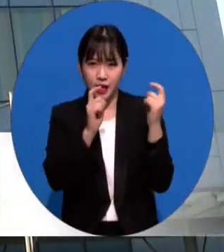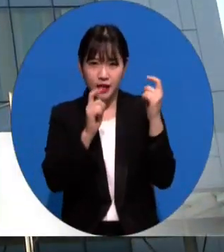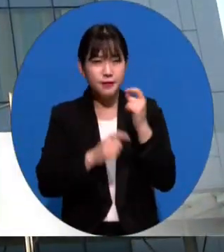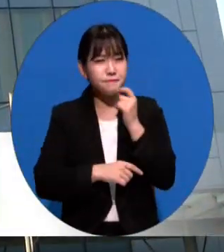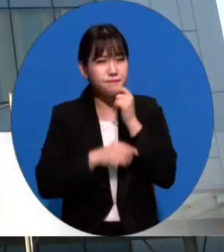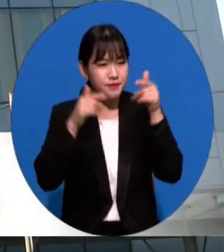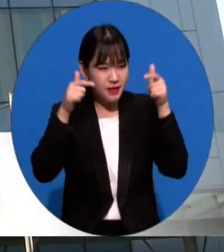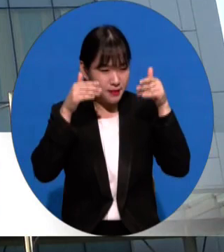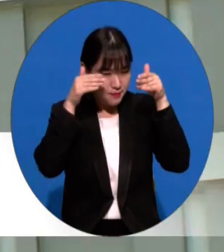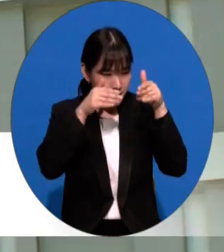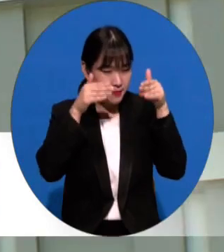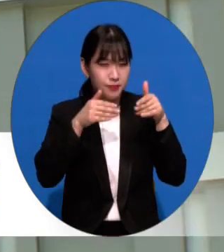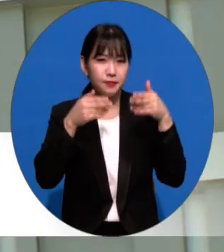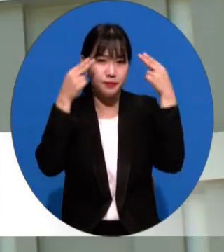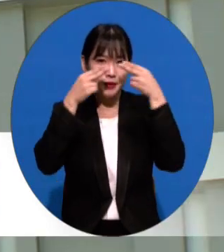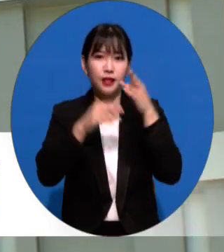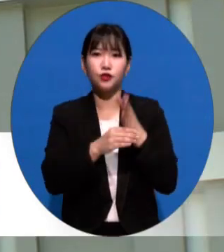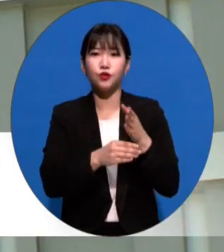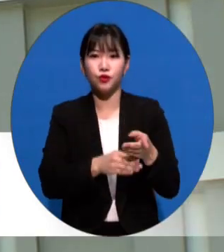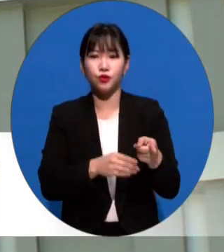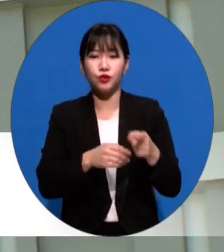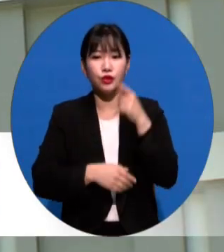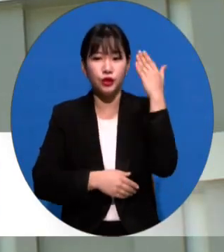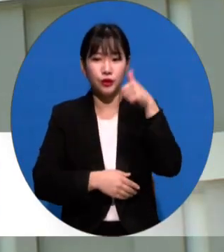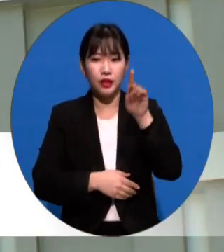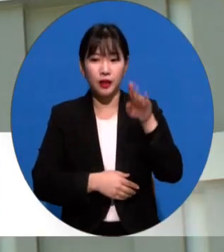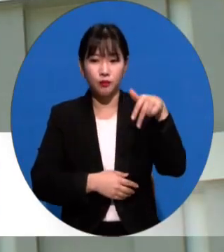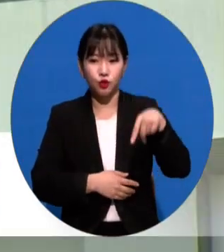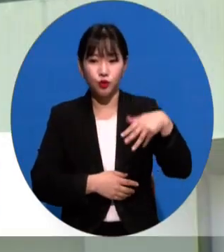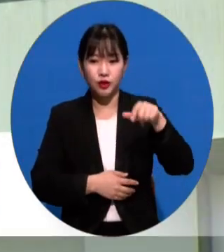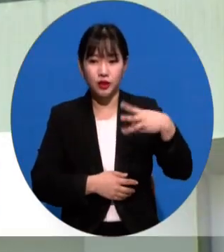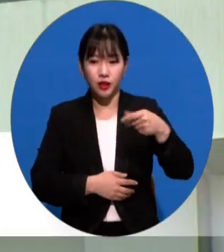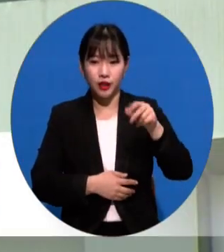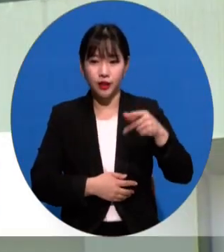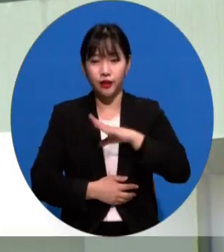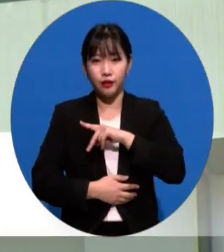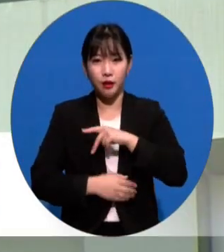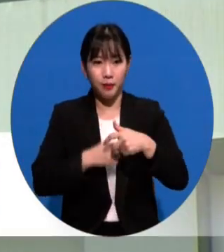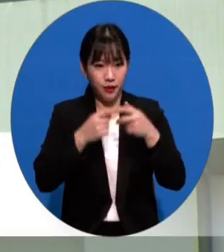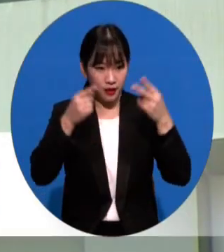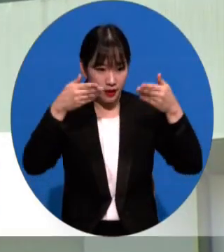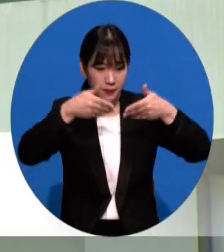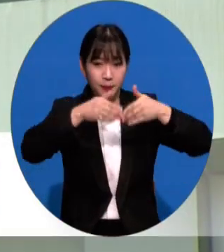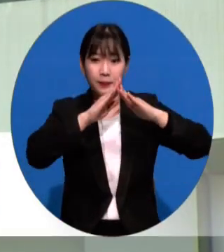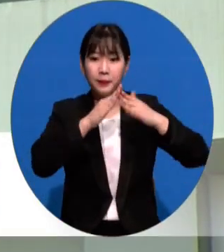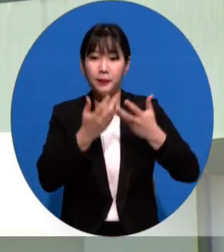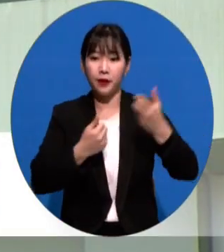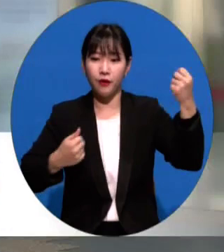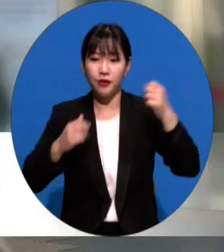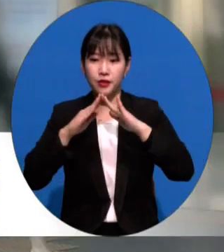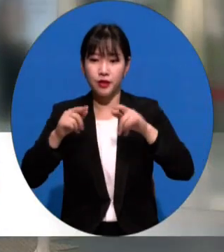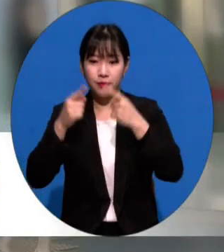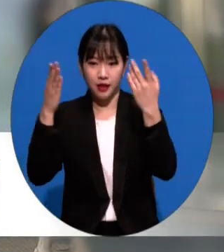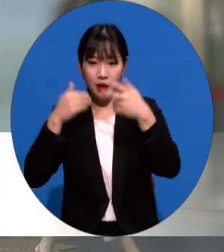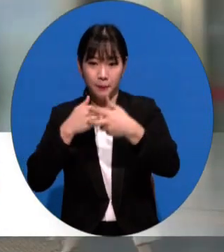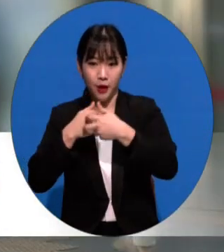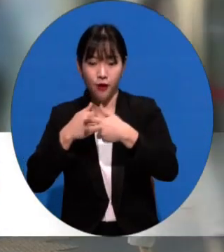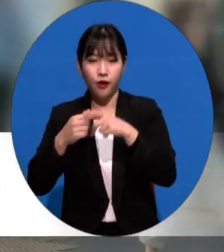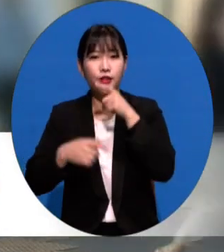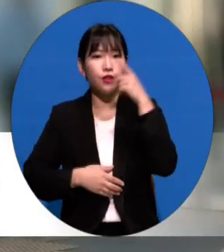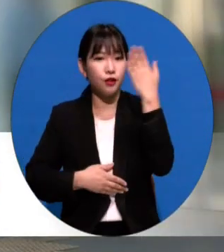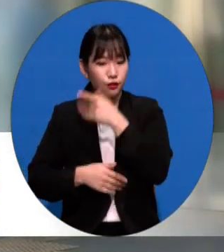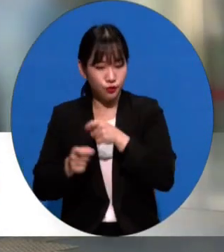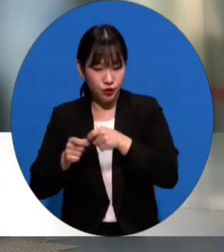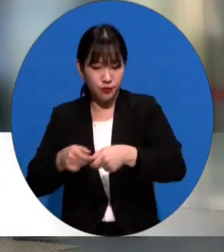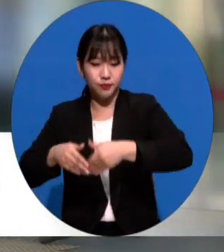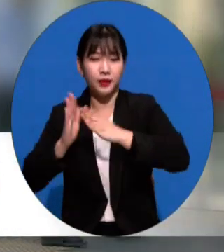주위로 흐르고 있습니다 여수갑 주철현 의원은 의과대 신설과 별도로 전남대학교병원에 여수